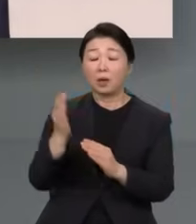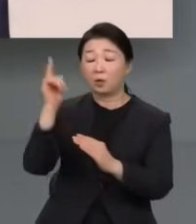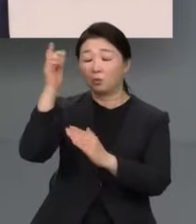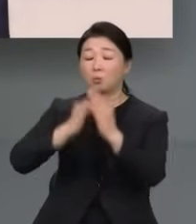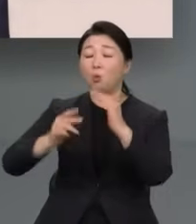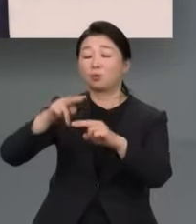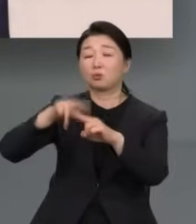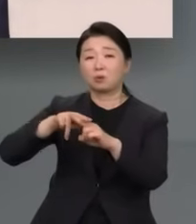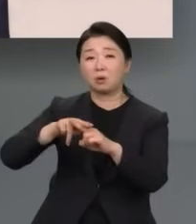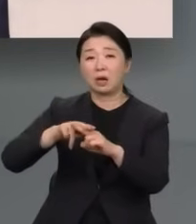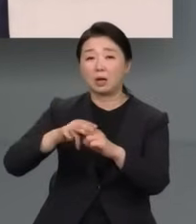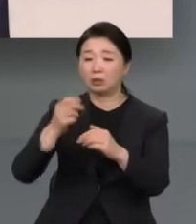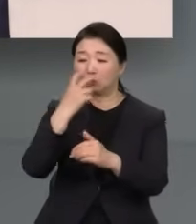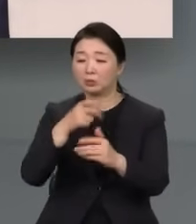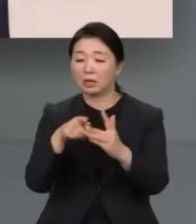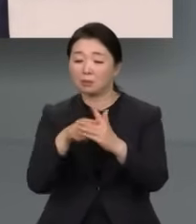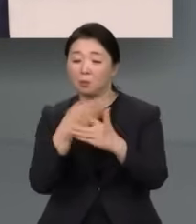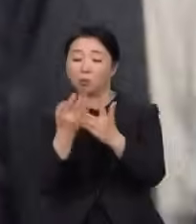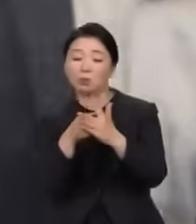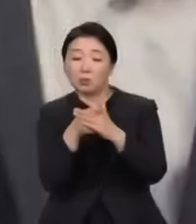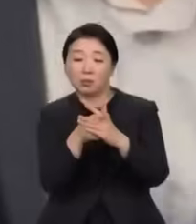맞받았습니다. 이희정 기자입니다.